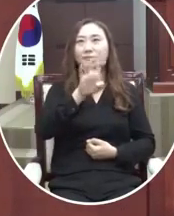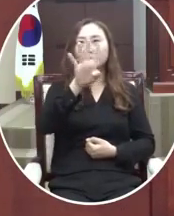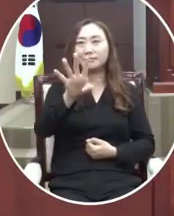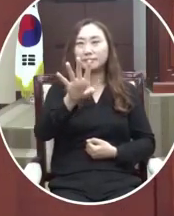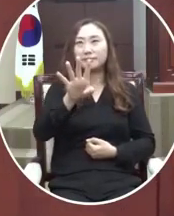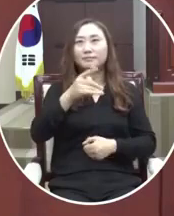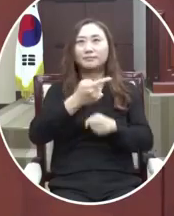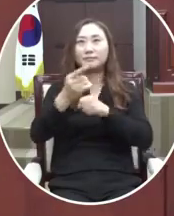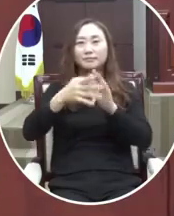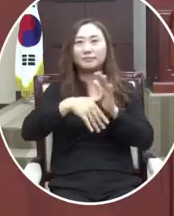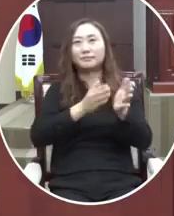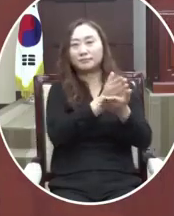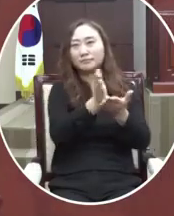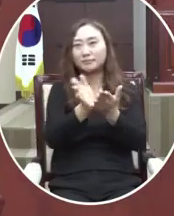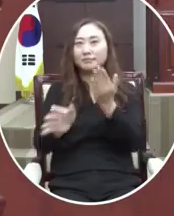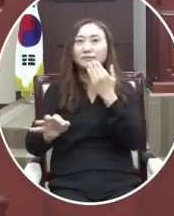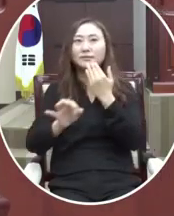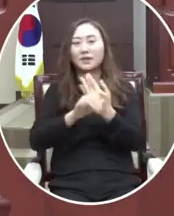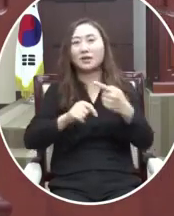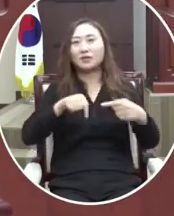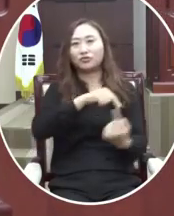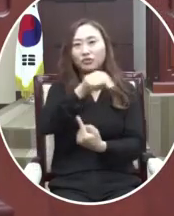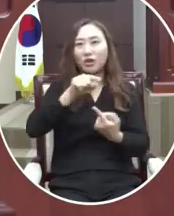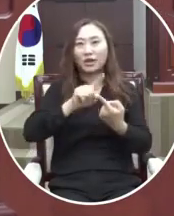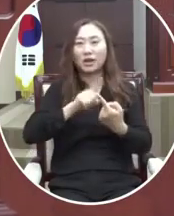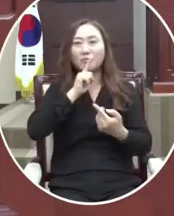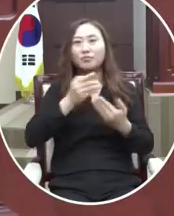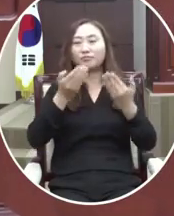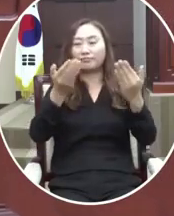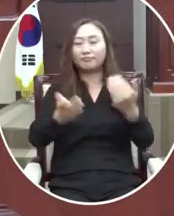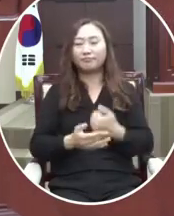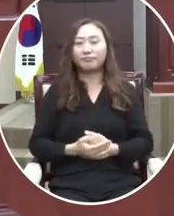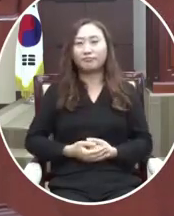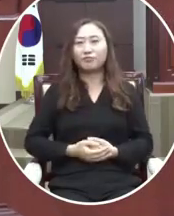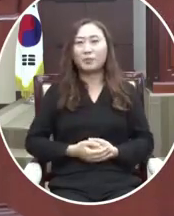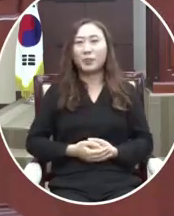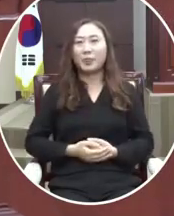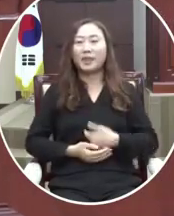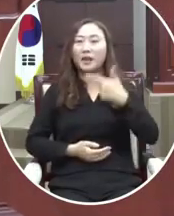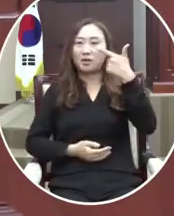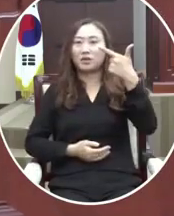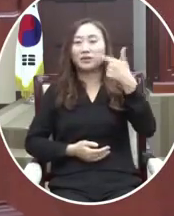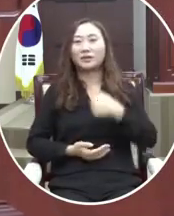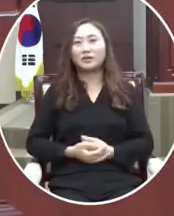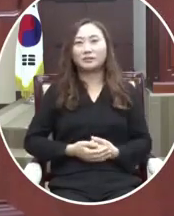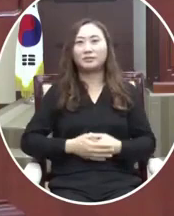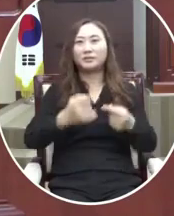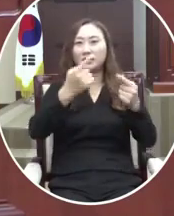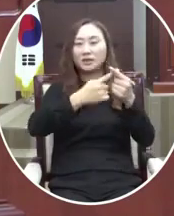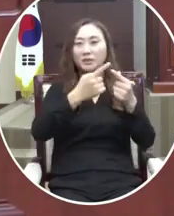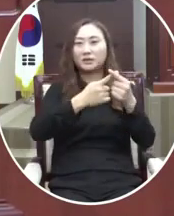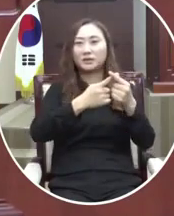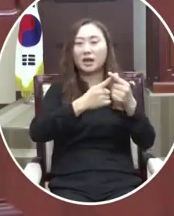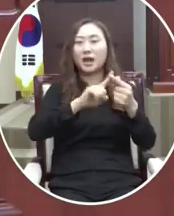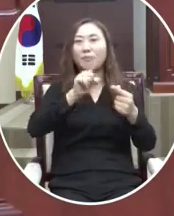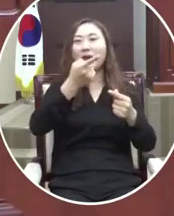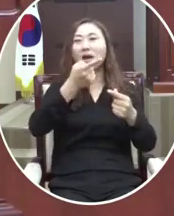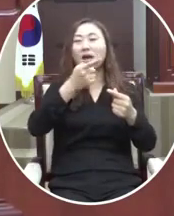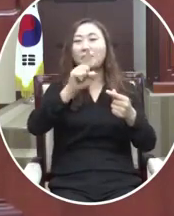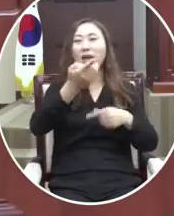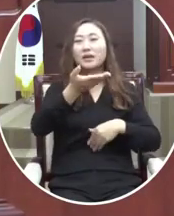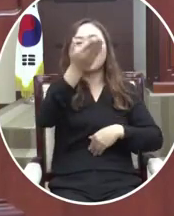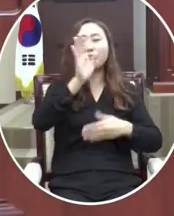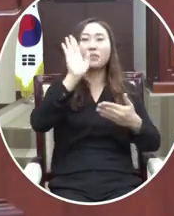분야별 주요 내용과 구정 운영 방향을 말씀드리겠습니다 크게 여섯 가지인데요 첫째 100년 도약을